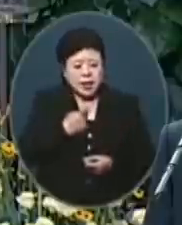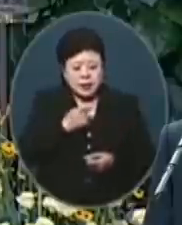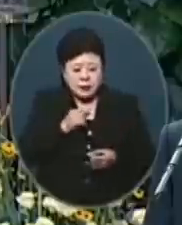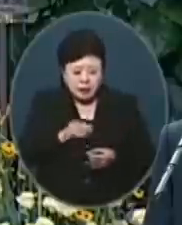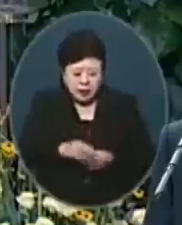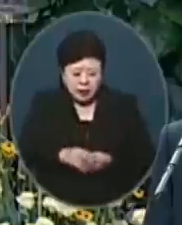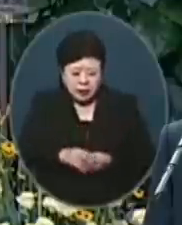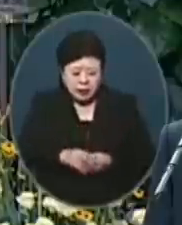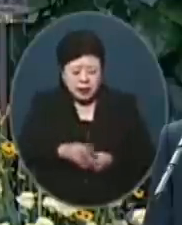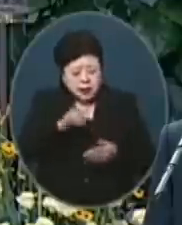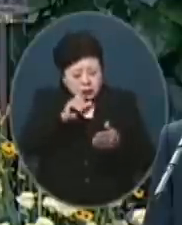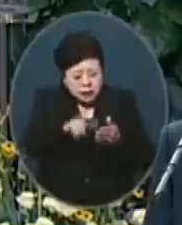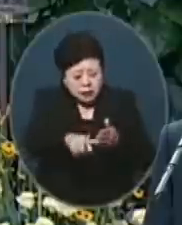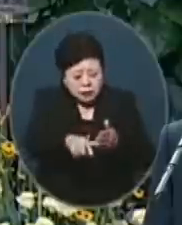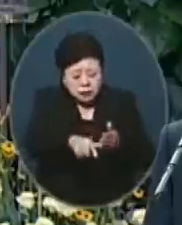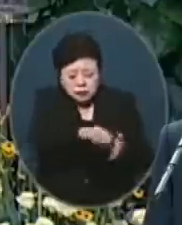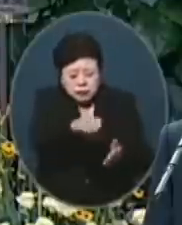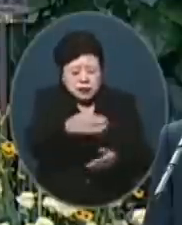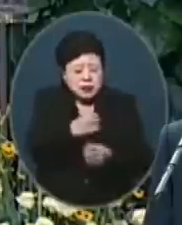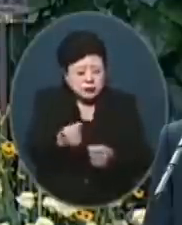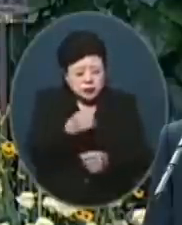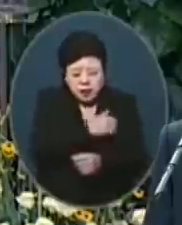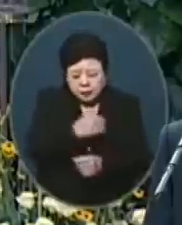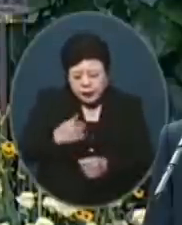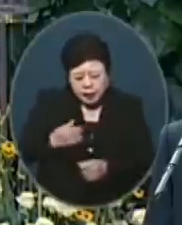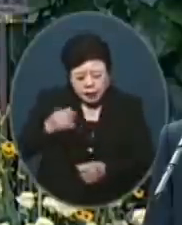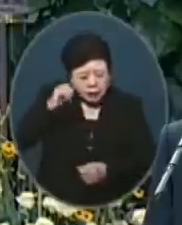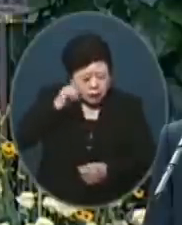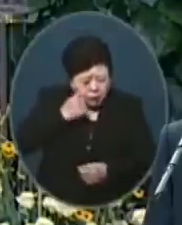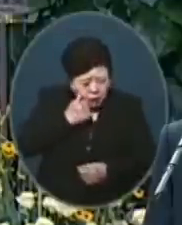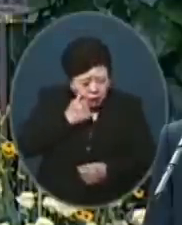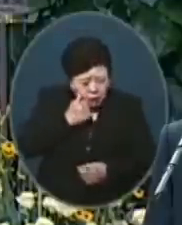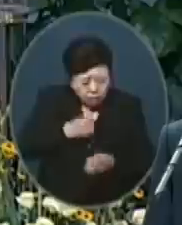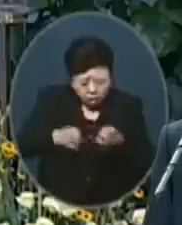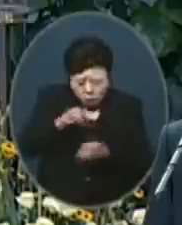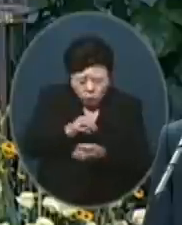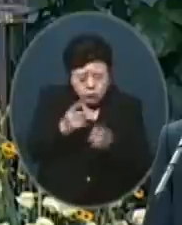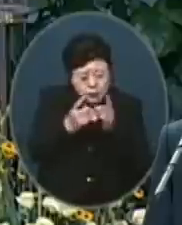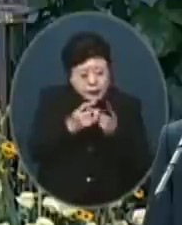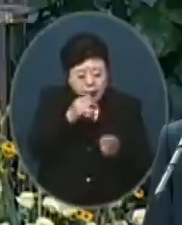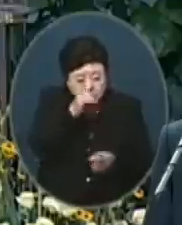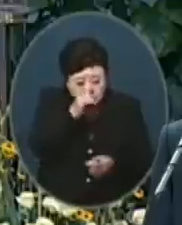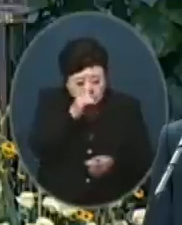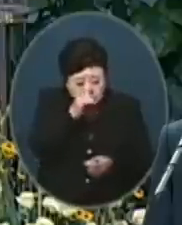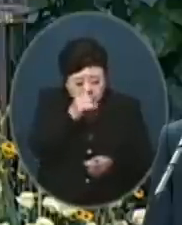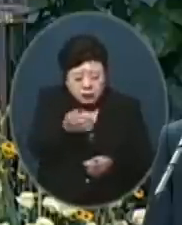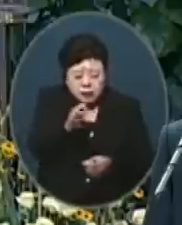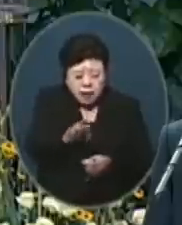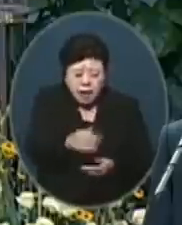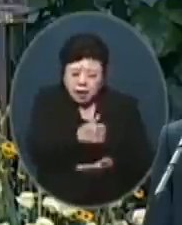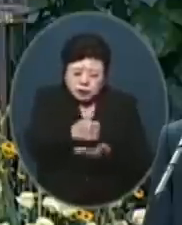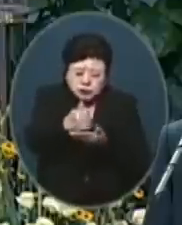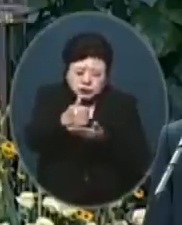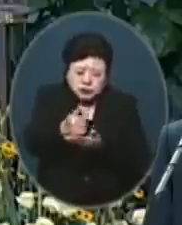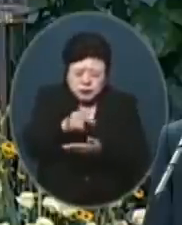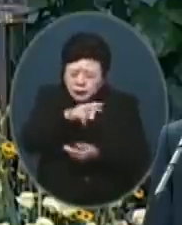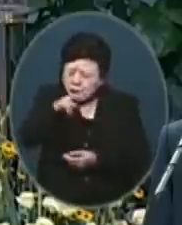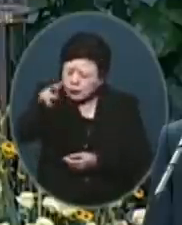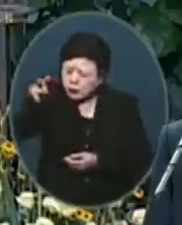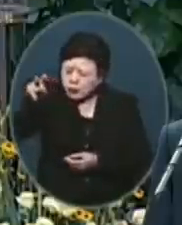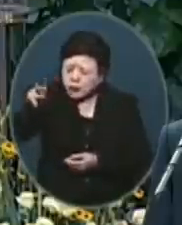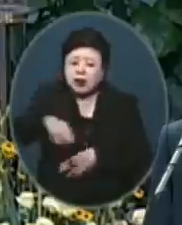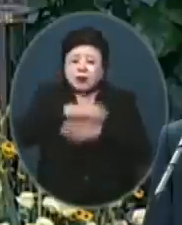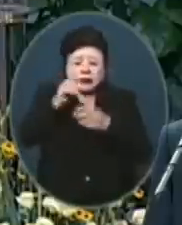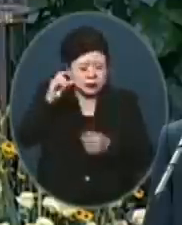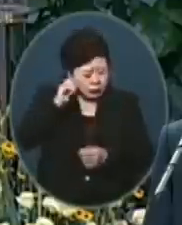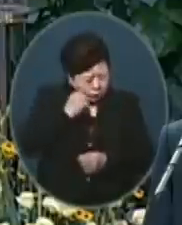만납니다. 때로는 우리 힘으로 감당하기 힘든 폭풍을 만날 때도 있습니다. 하지만 주님을 바라보면 그